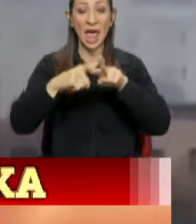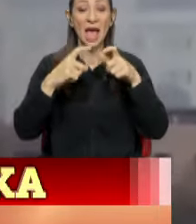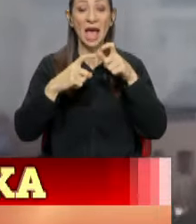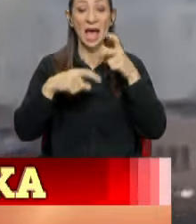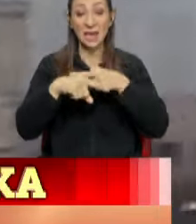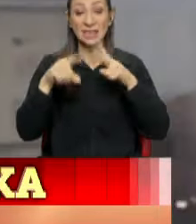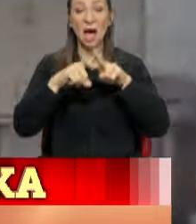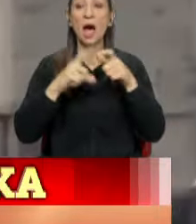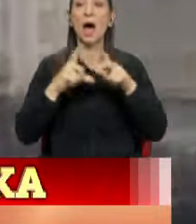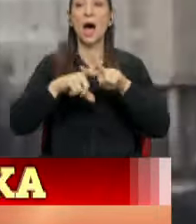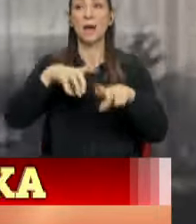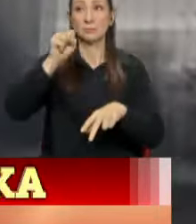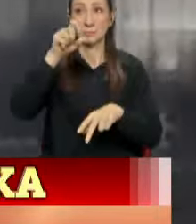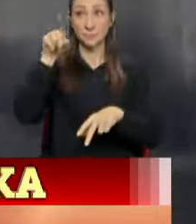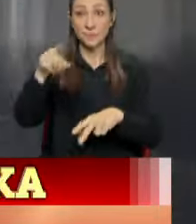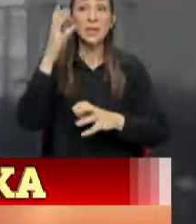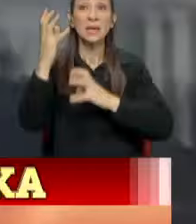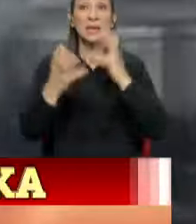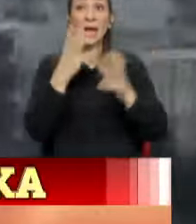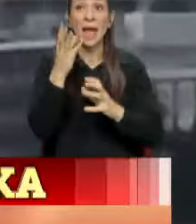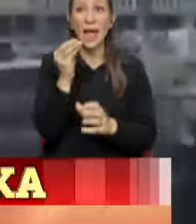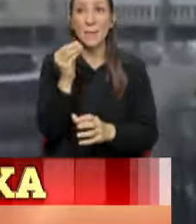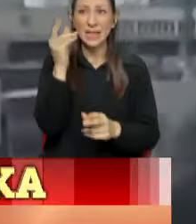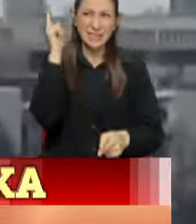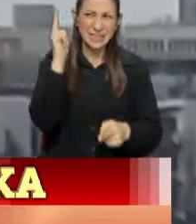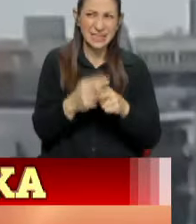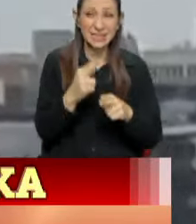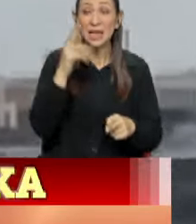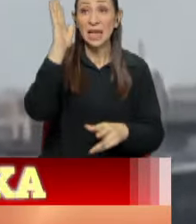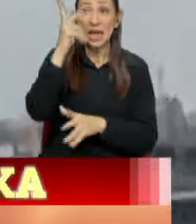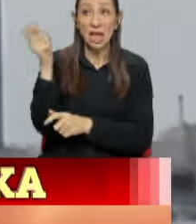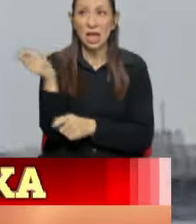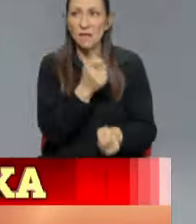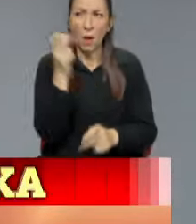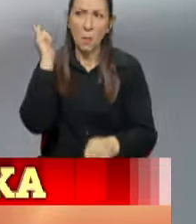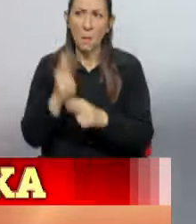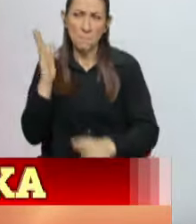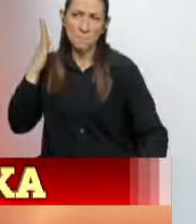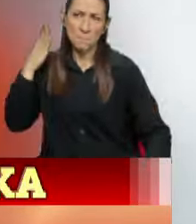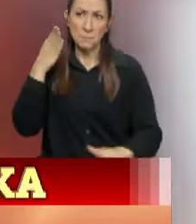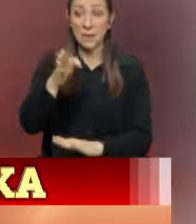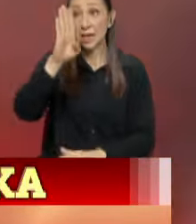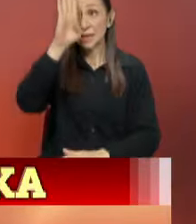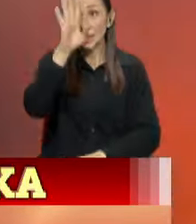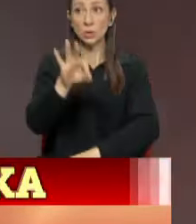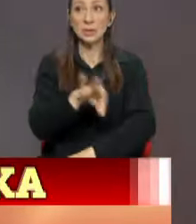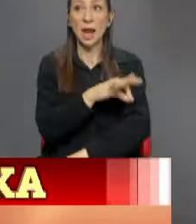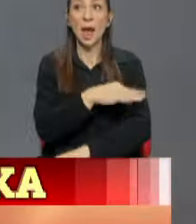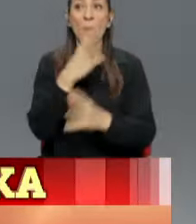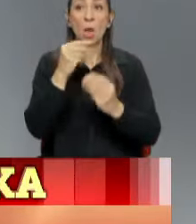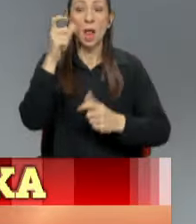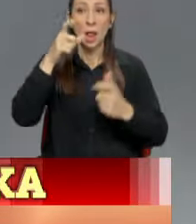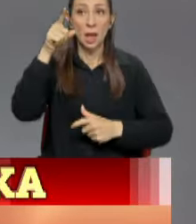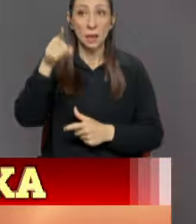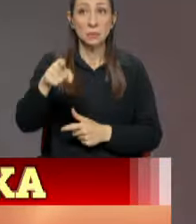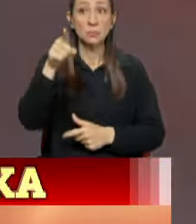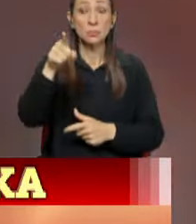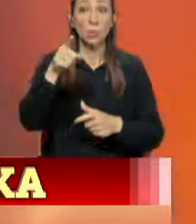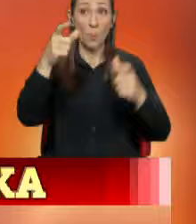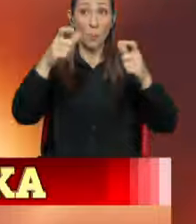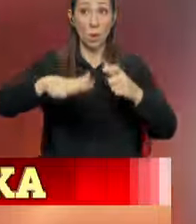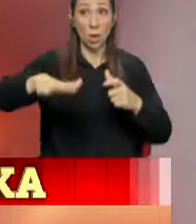burası. Çıkan yangına hemen hızlı bir şekilde itfaiye ekipleri müdahale etti. İstanbul Sarıyer'de bulunan burası,